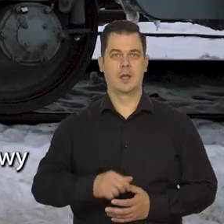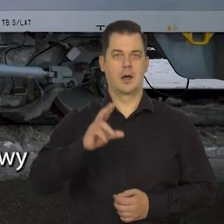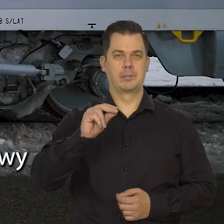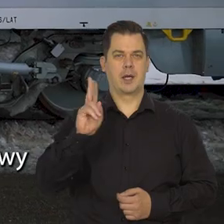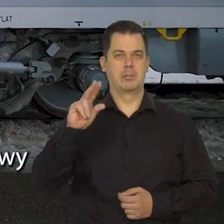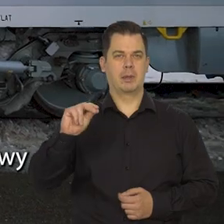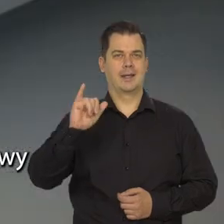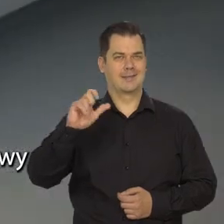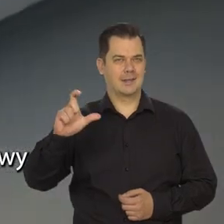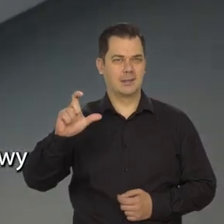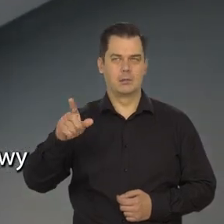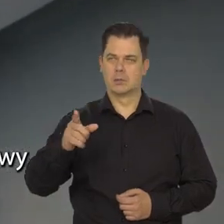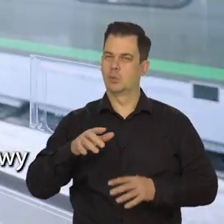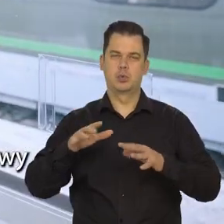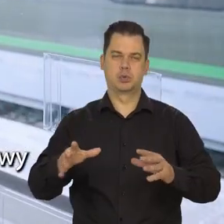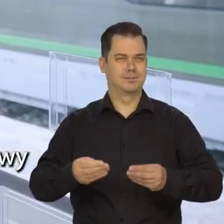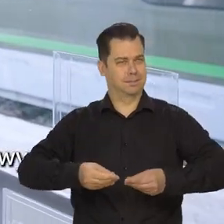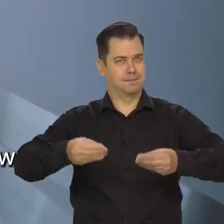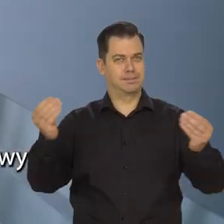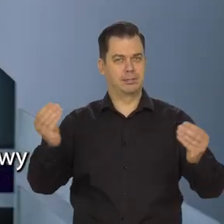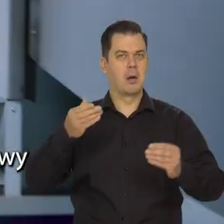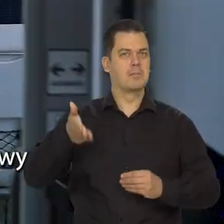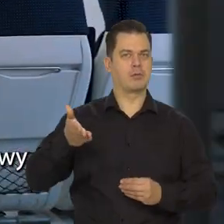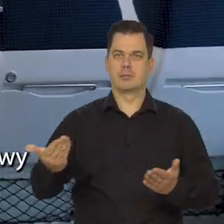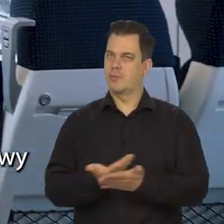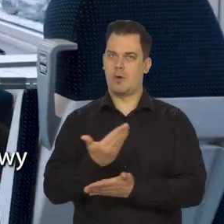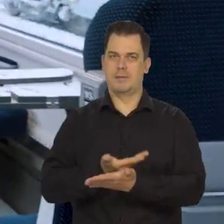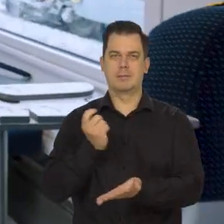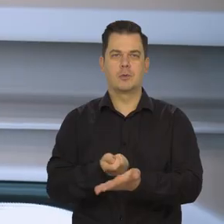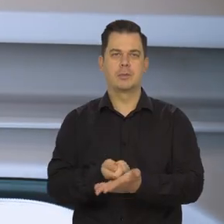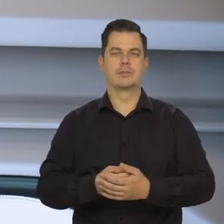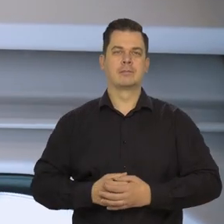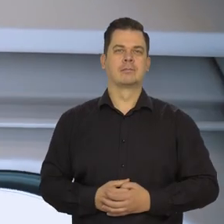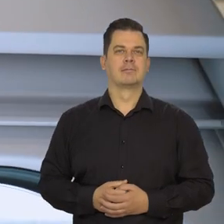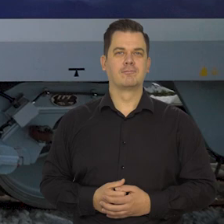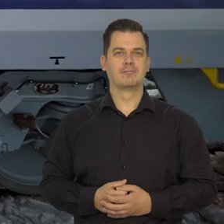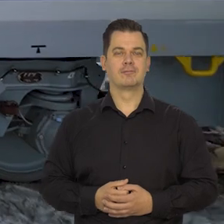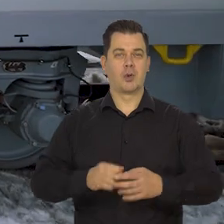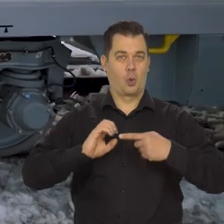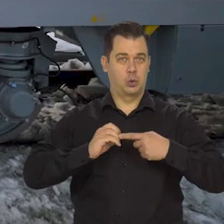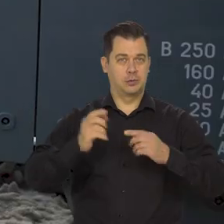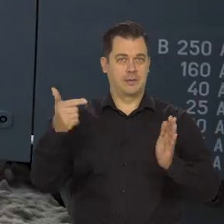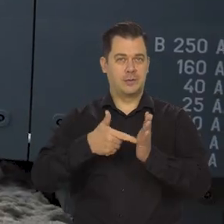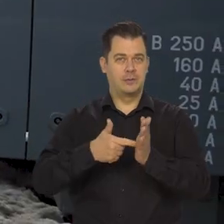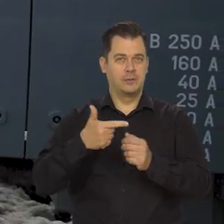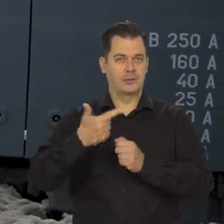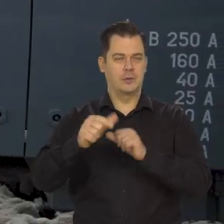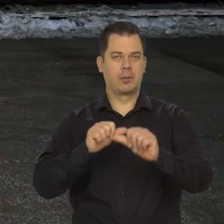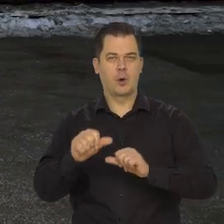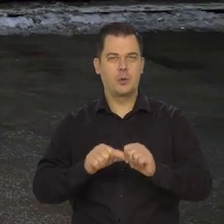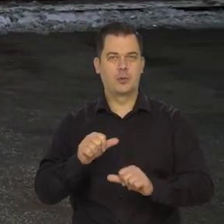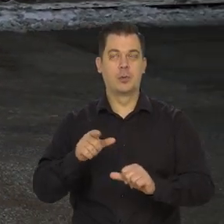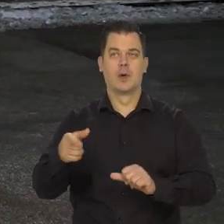PKP Intercity konsekwentnie wzmacnia swój park taborowy o kolejne nowoczesne pojazdy. W grudniu 2022